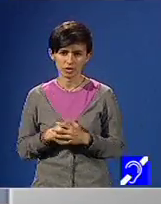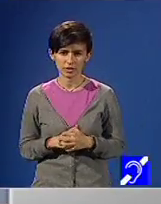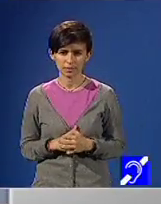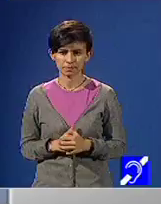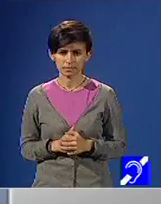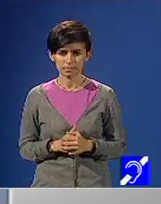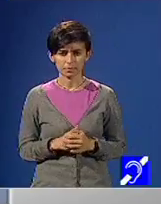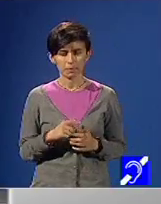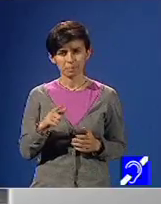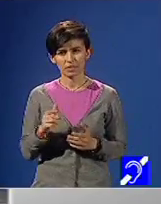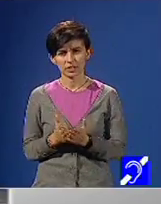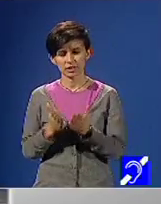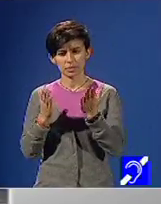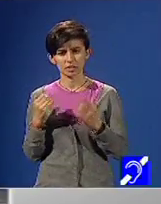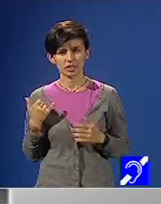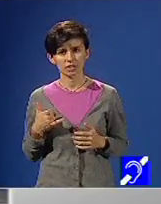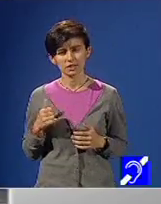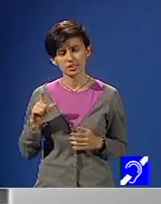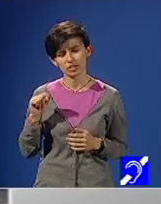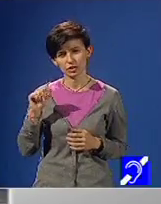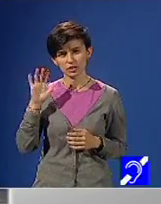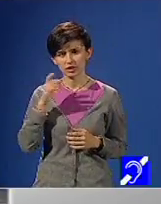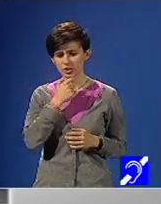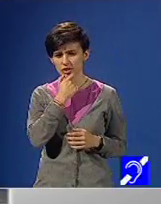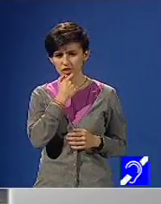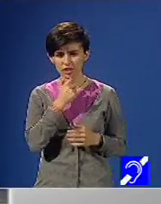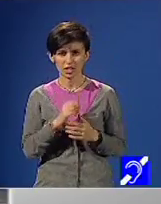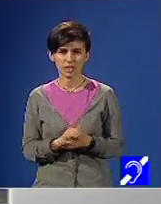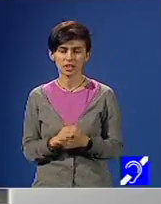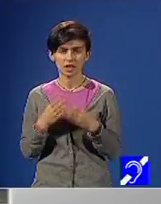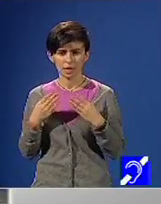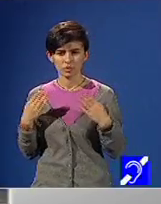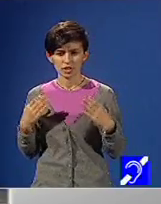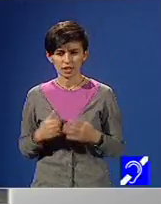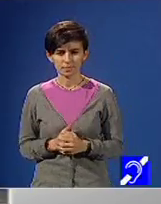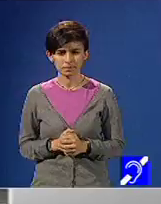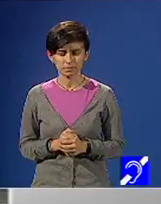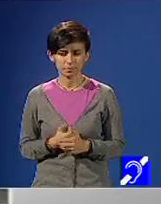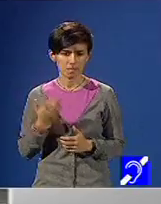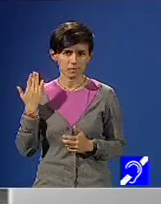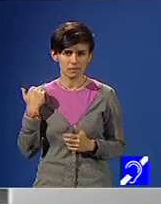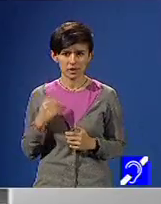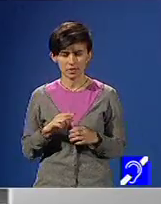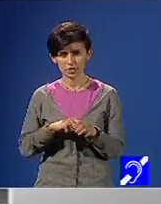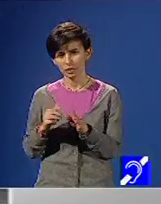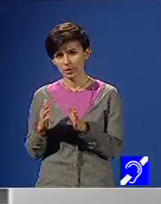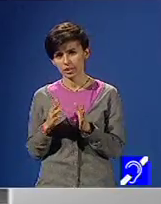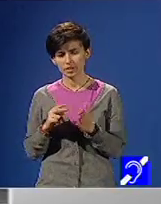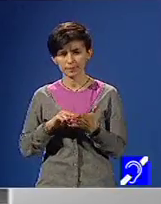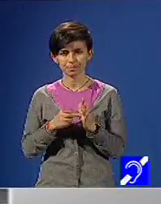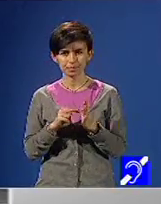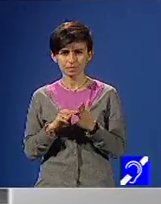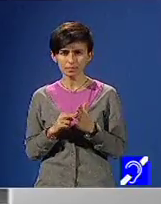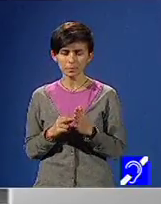astfel de lucru. La mulți ani, Mirela. Mulțumim, mulțumim. Așa este. A fost o perioadă de început de organizare cam de 2 ani,